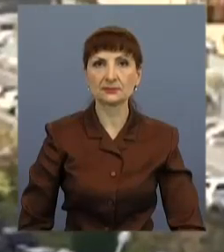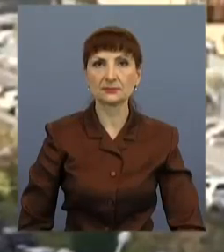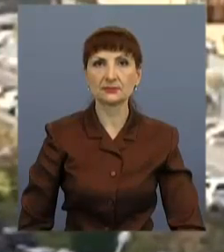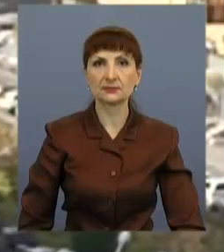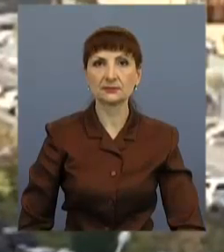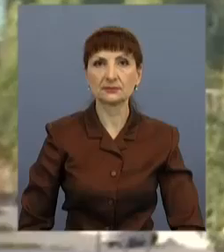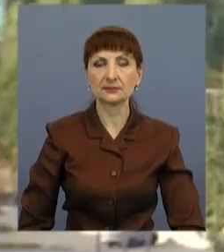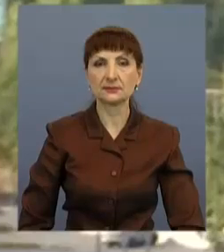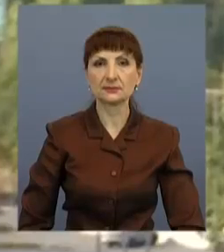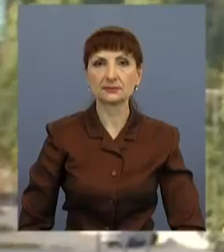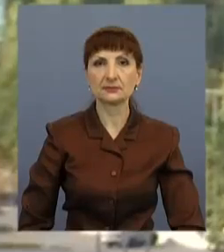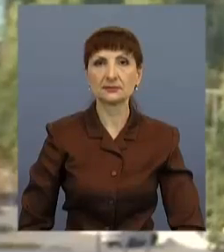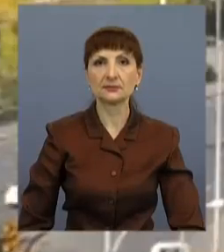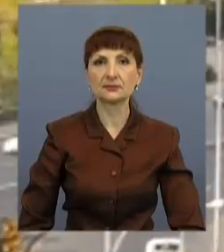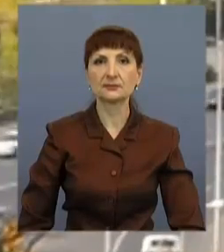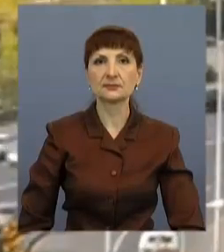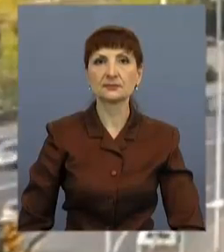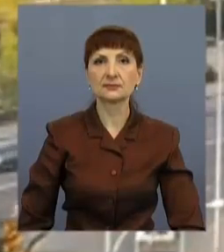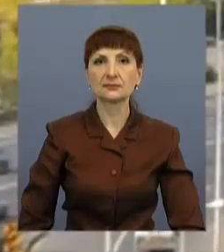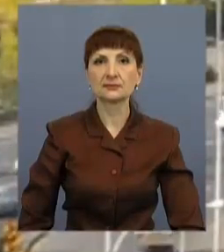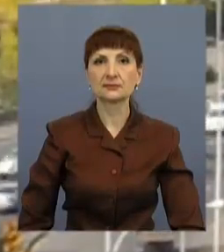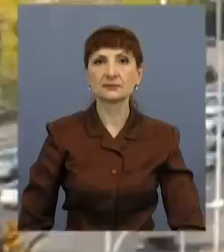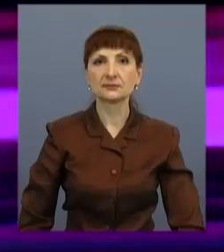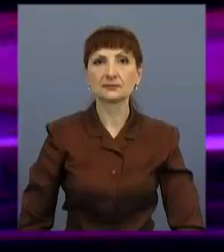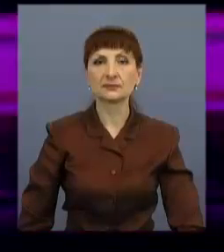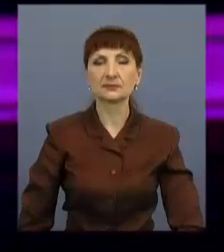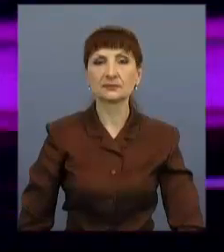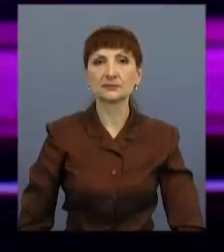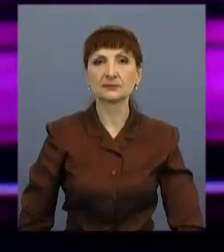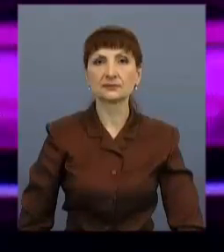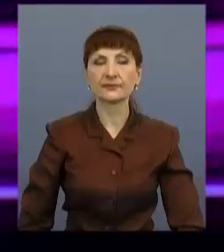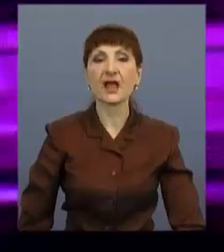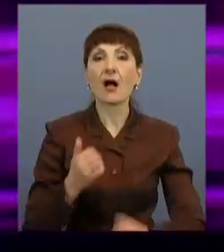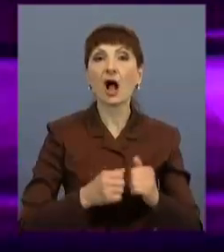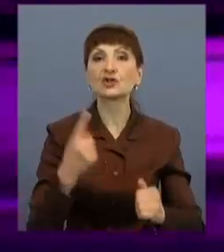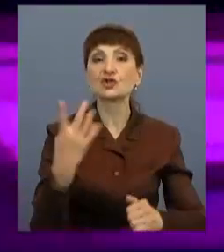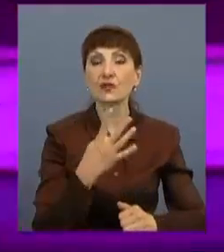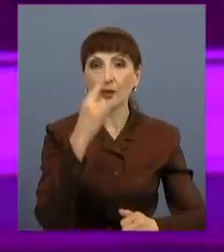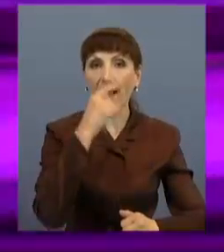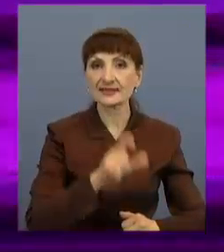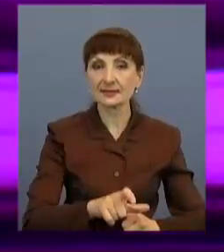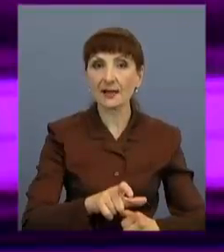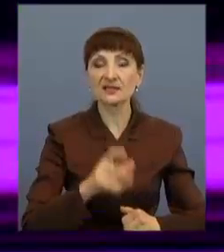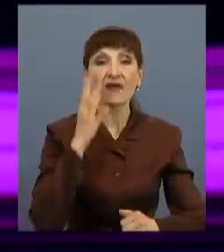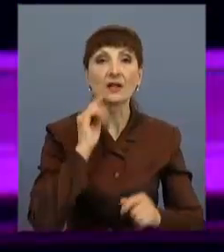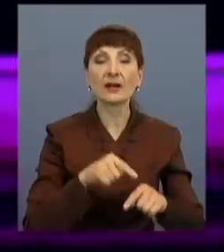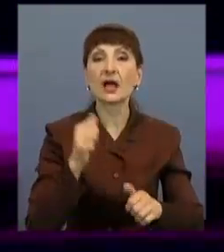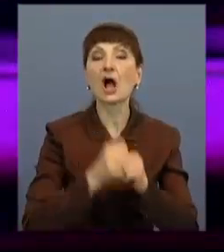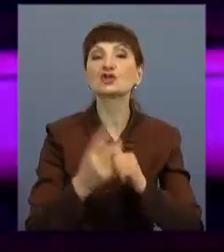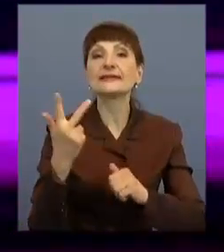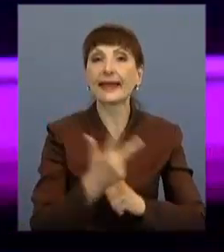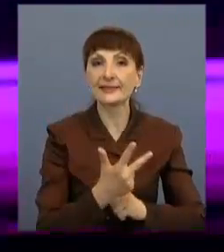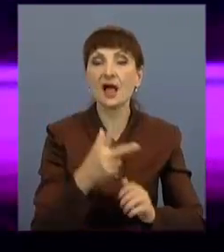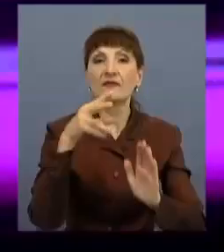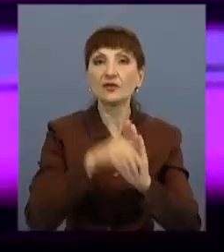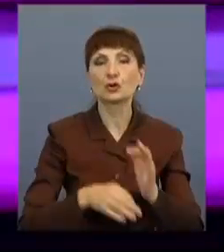Кира Канеболоцкая, Нурлан Утигенов, телеканал Алматы, Астана. Каждый четвертый казахстанец, а в Алматы каждый третий